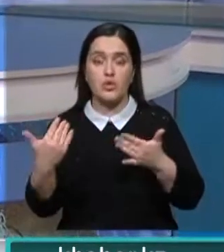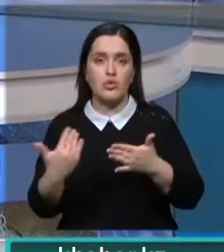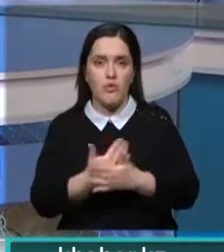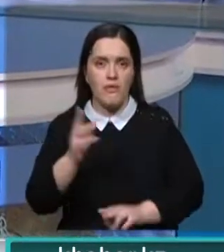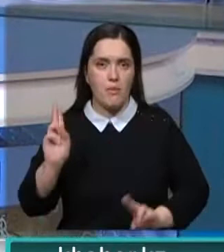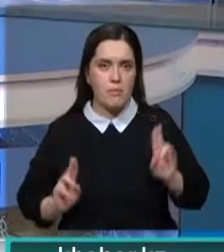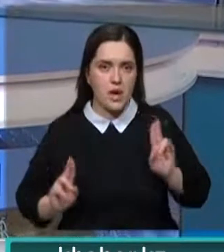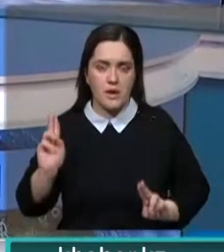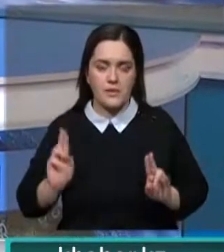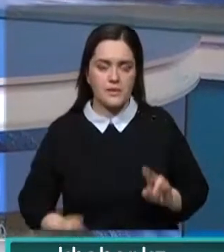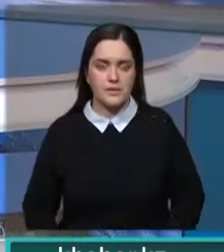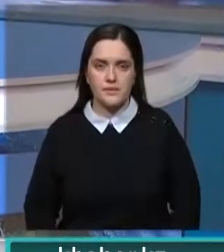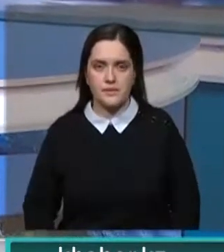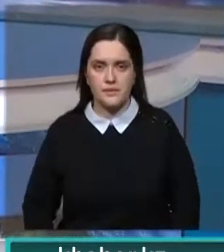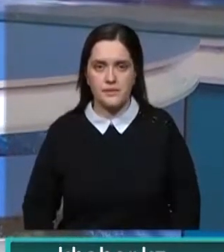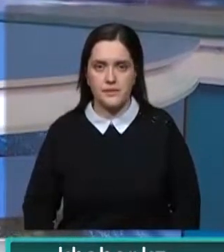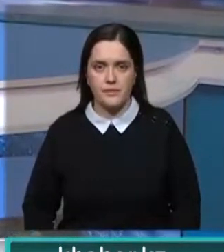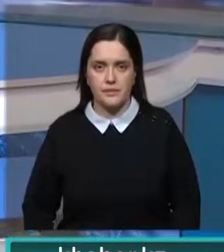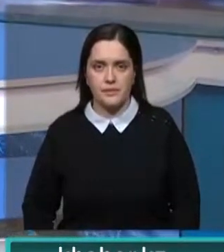новые правила. Юлия Тужилкина с подробностями.